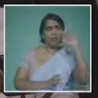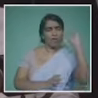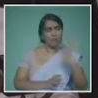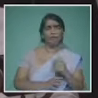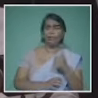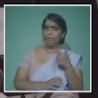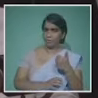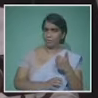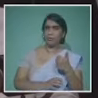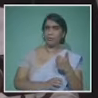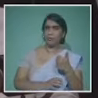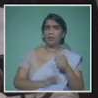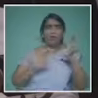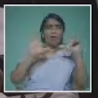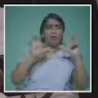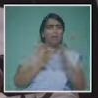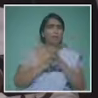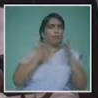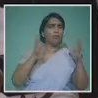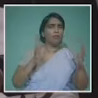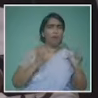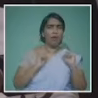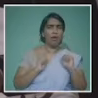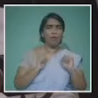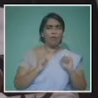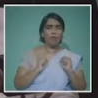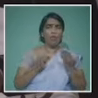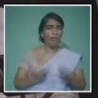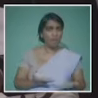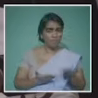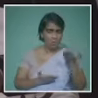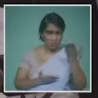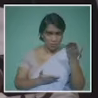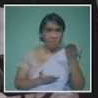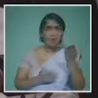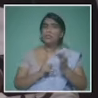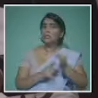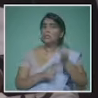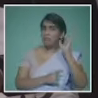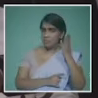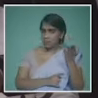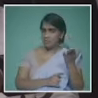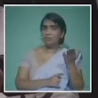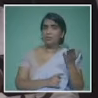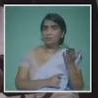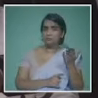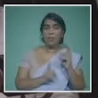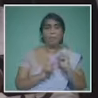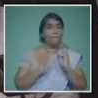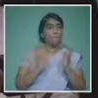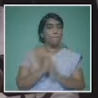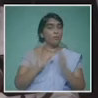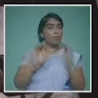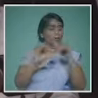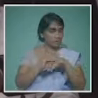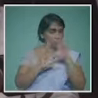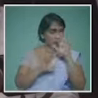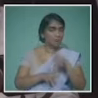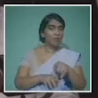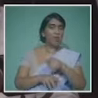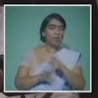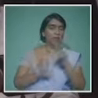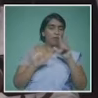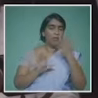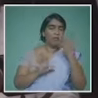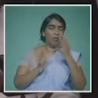හොඳයි. කවුද 8000 කරේ? වර්තමාන ජනාධිපතිතුමා අගමැති හැටියට ඉන්නකොට තමයි මේක